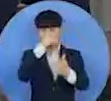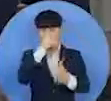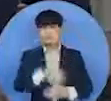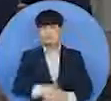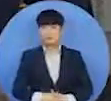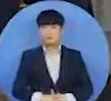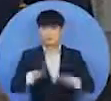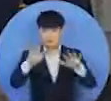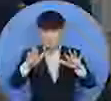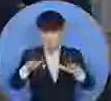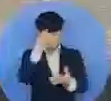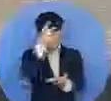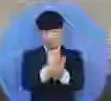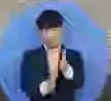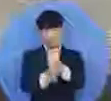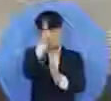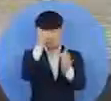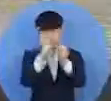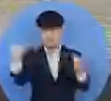한마당이 펼쳐졌습니다.